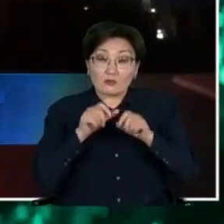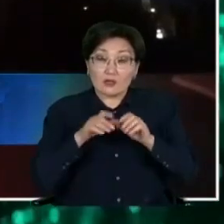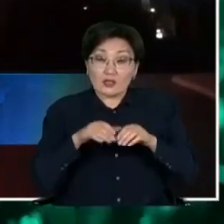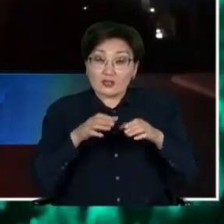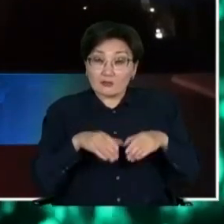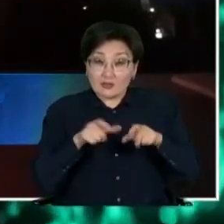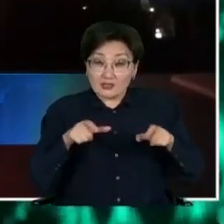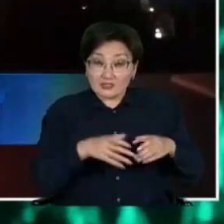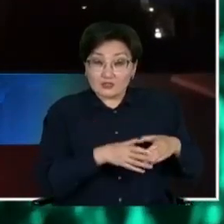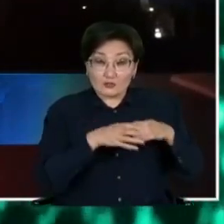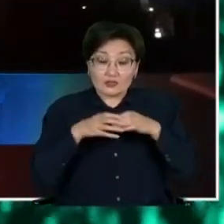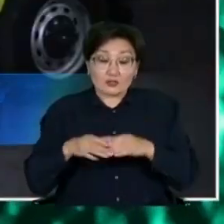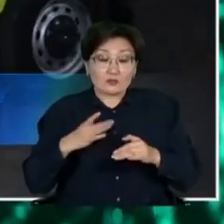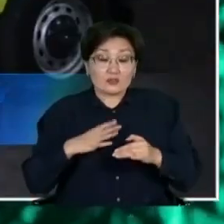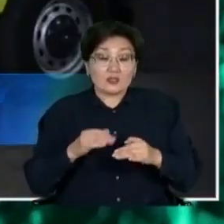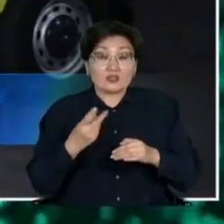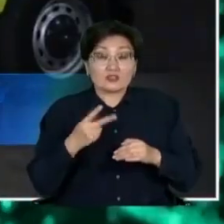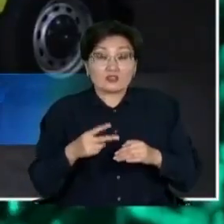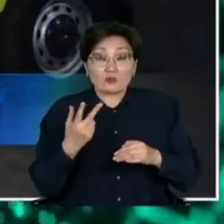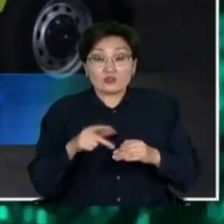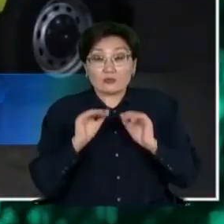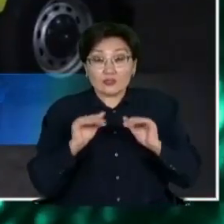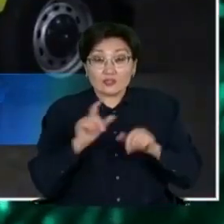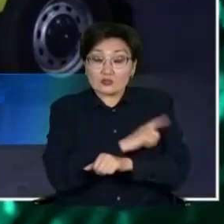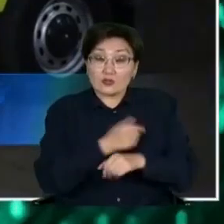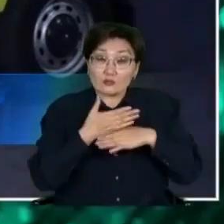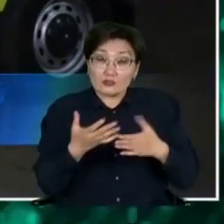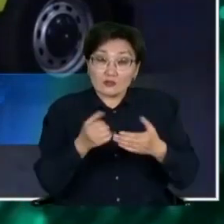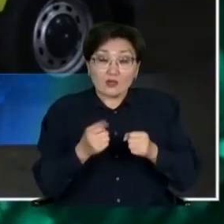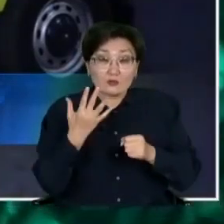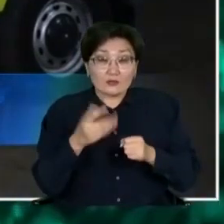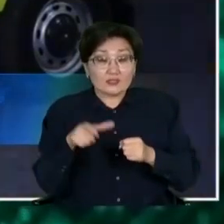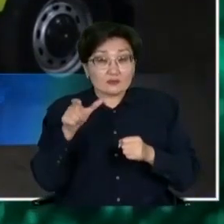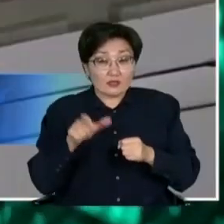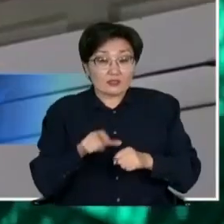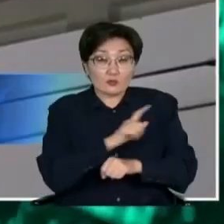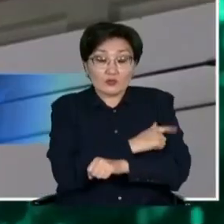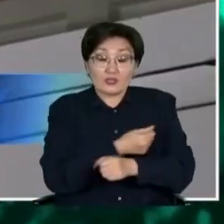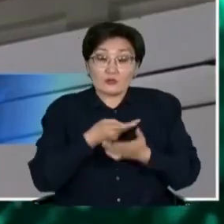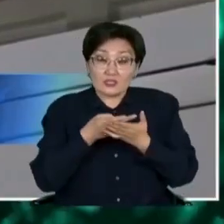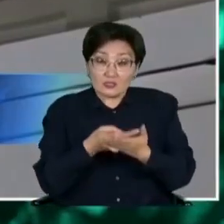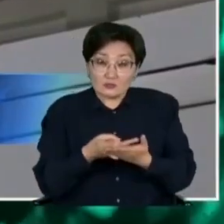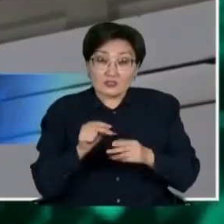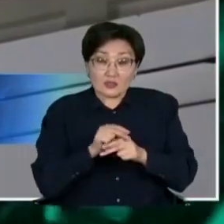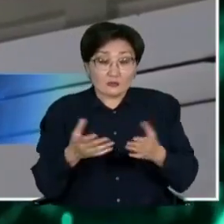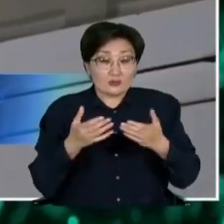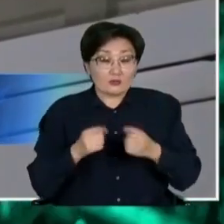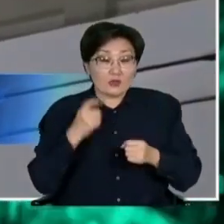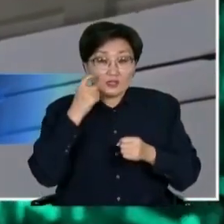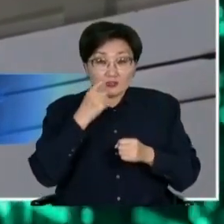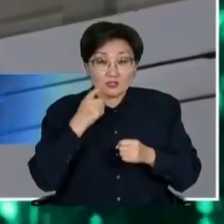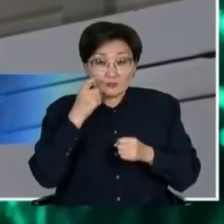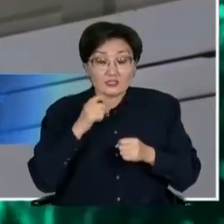жағдайы қиындаған 23 бала дәрігерлердің көмегіне жүгінсе, 5 оқушы әлі де ауруханада ем қабылдап жатыр. Өткір иістен